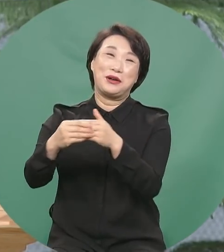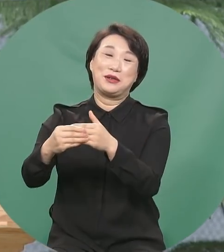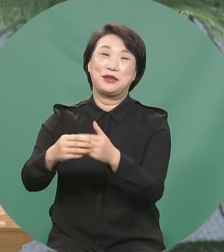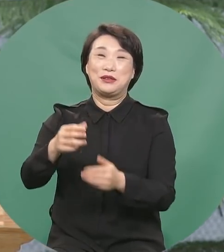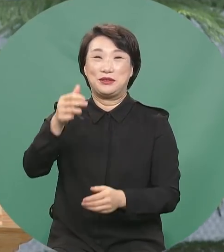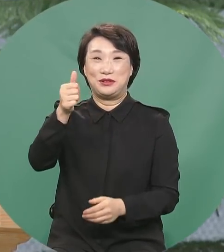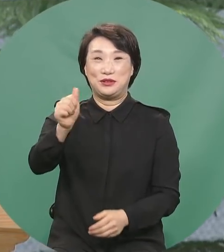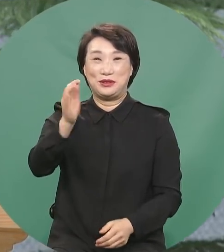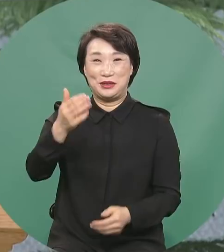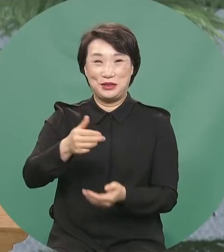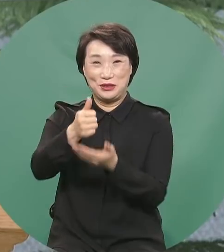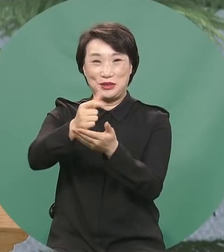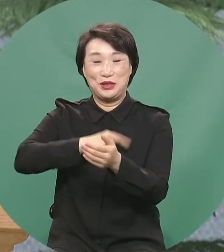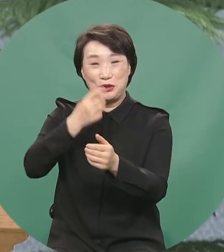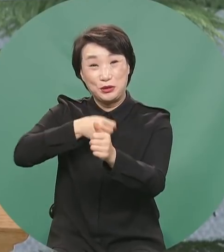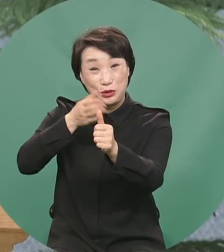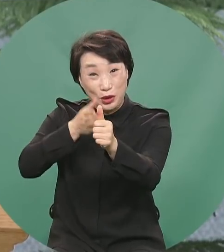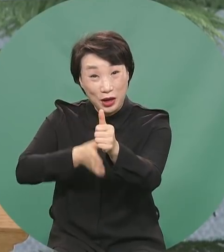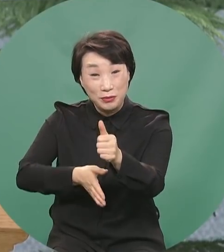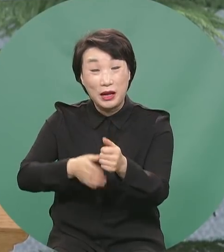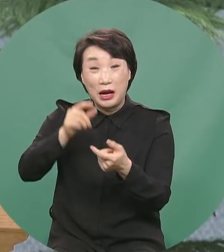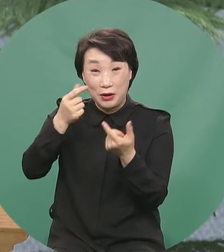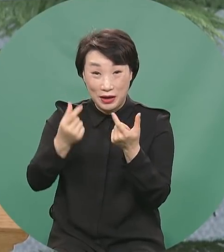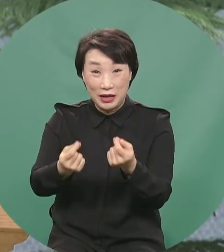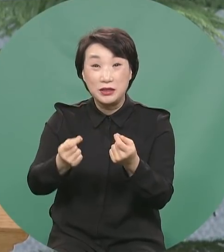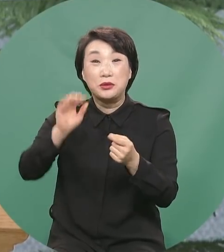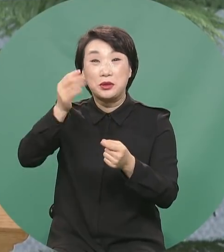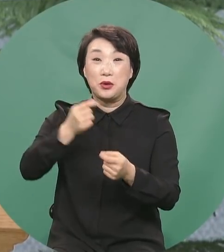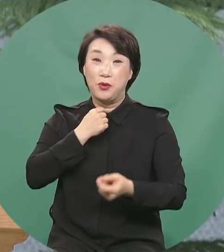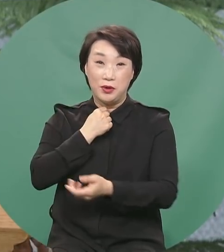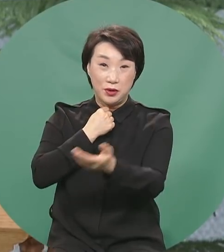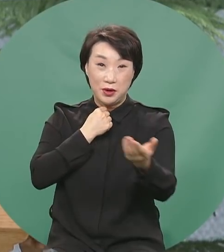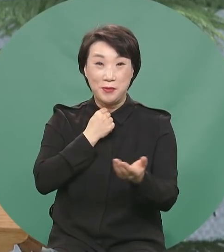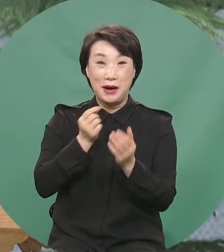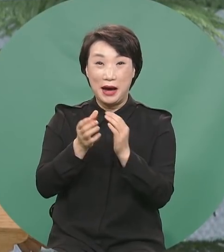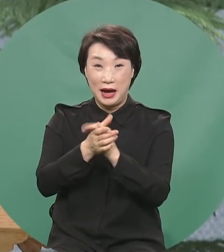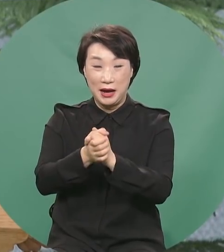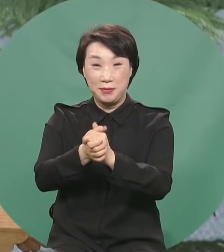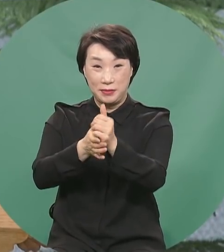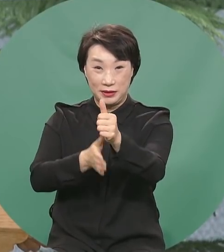이름으로 축원합니다. 그렇게 되기 원하시면 아멘 합시다.